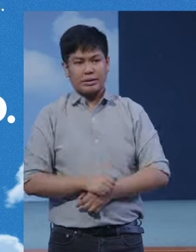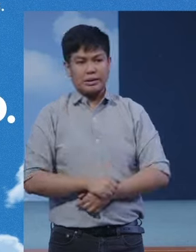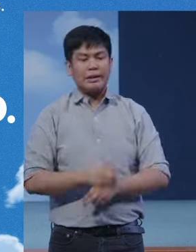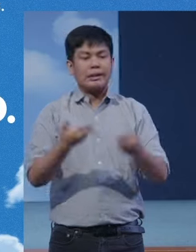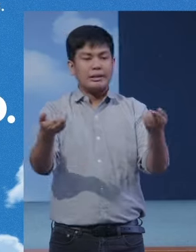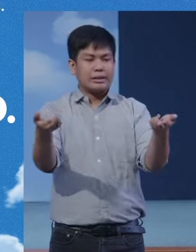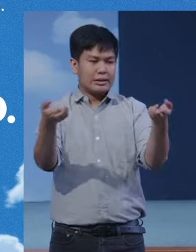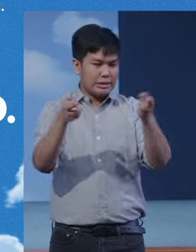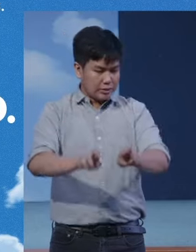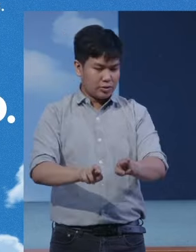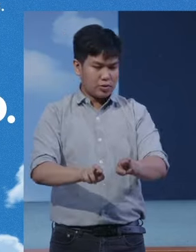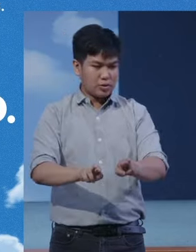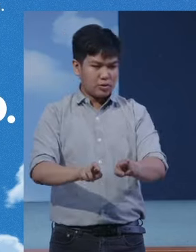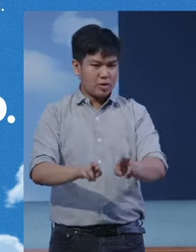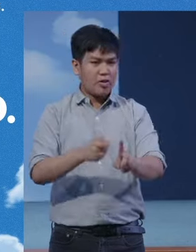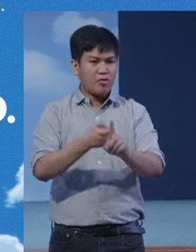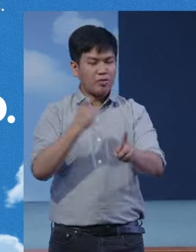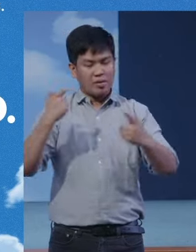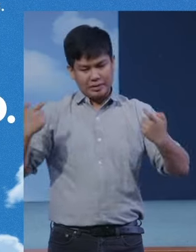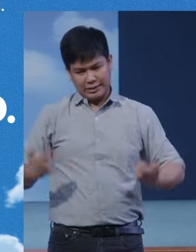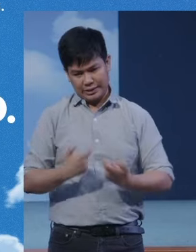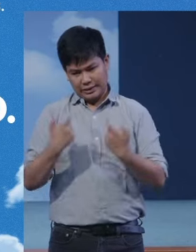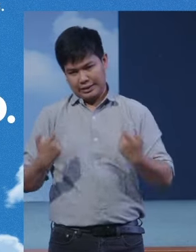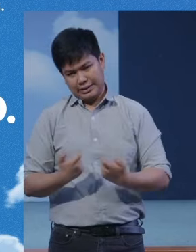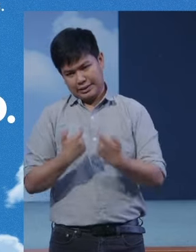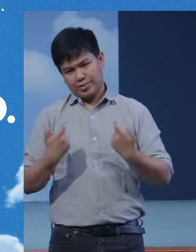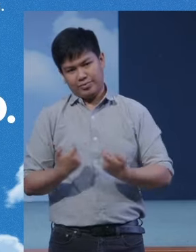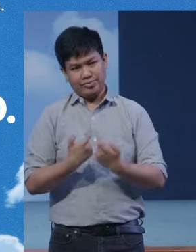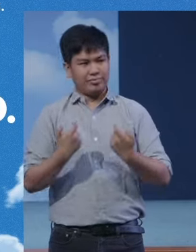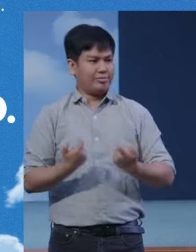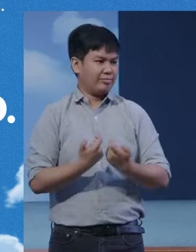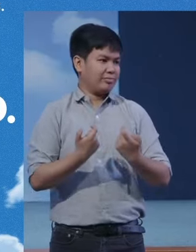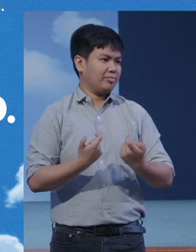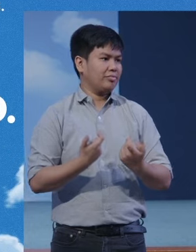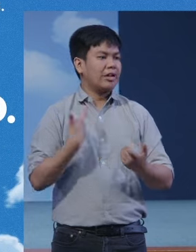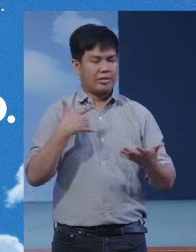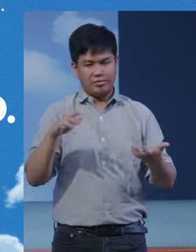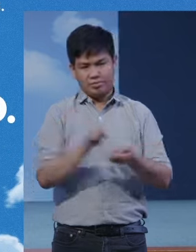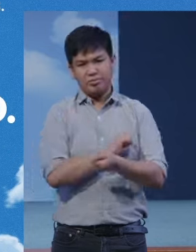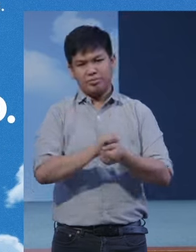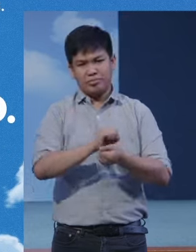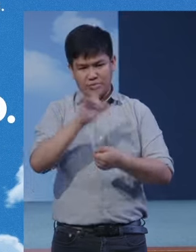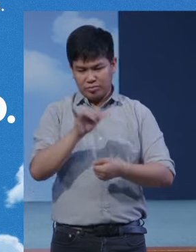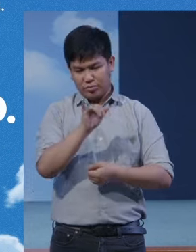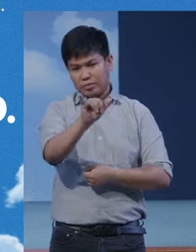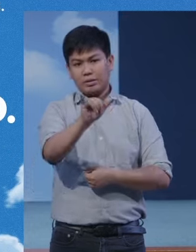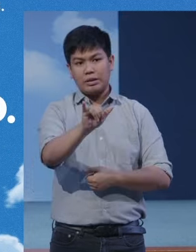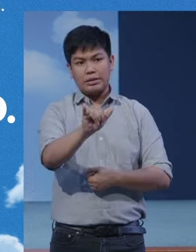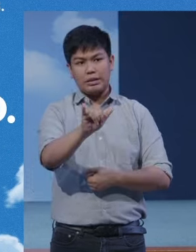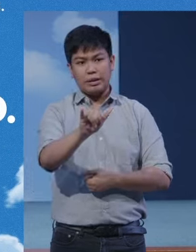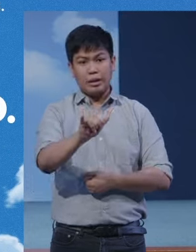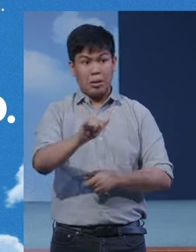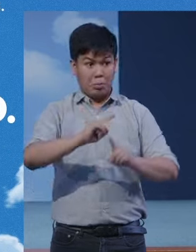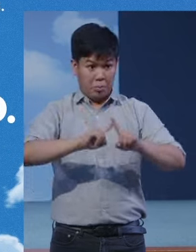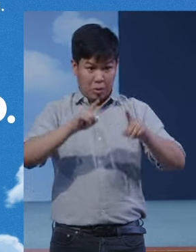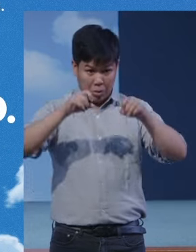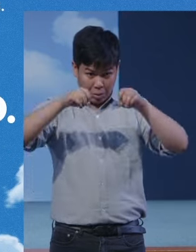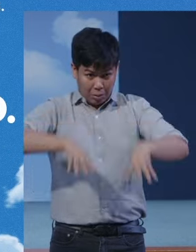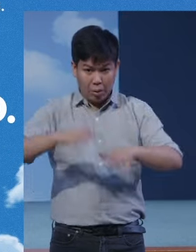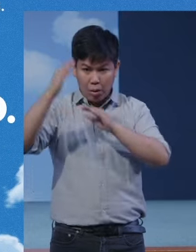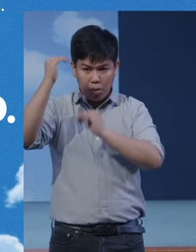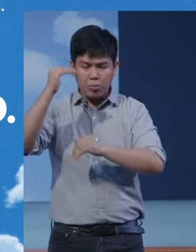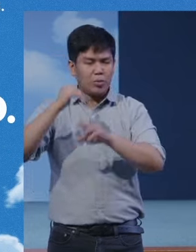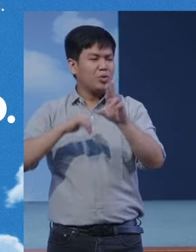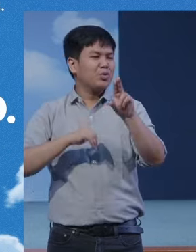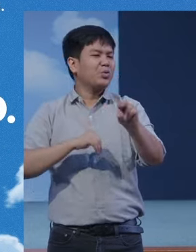resulta ng ating pagiging makasalanan Hindi dapat mawalan ng pag-asa kung kayo ay nasa